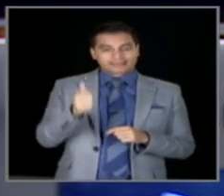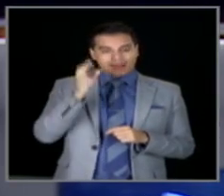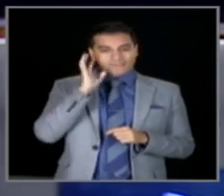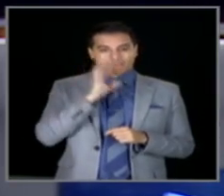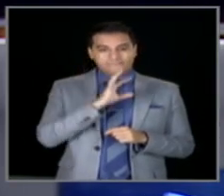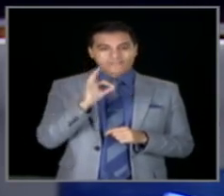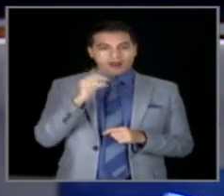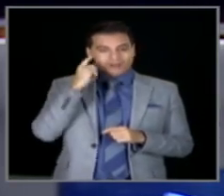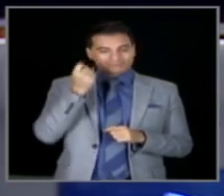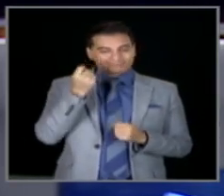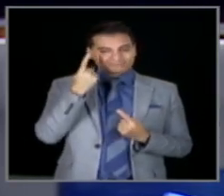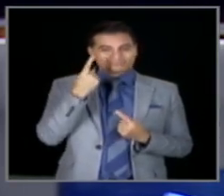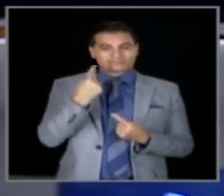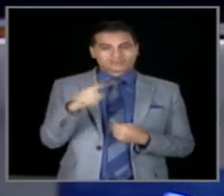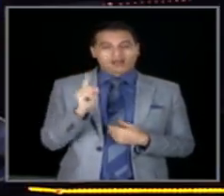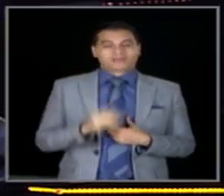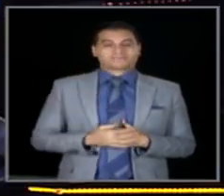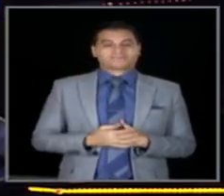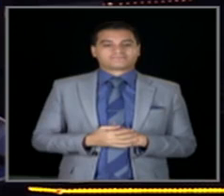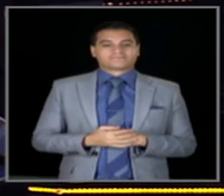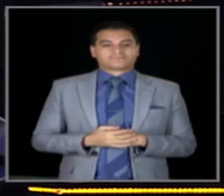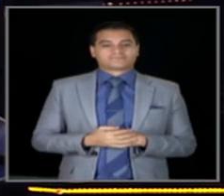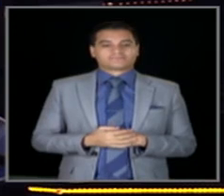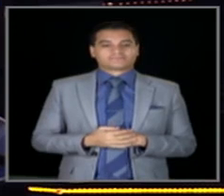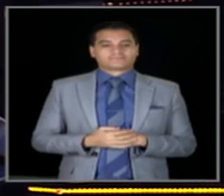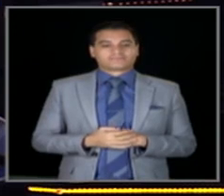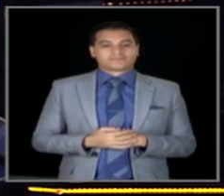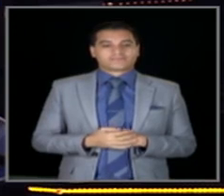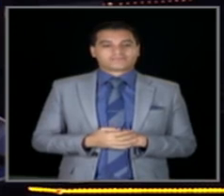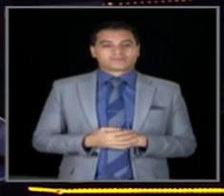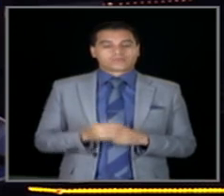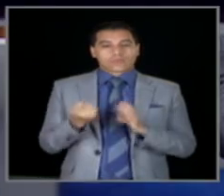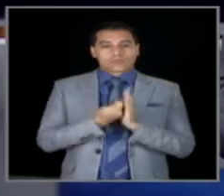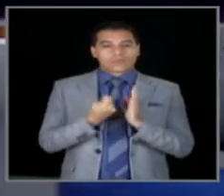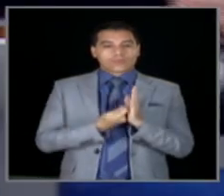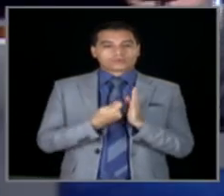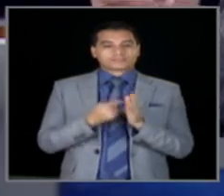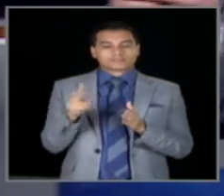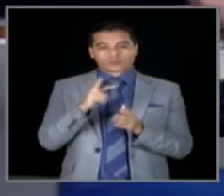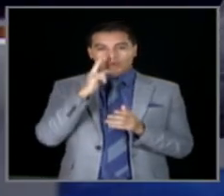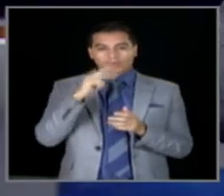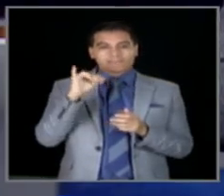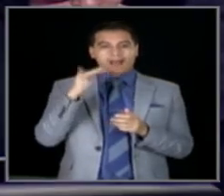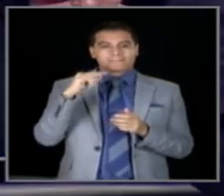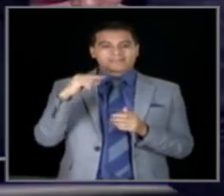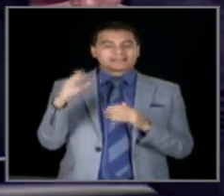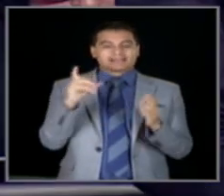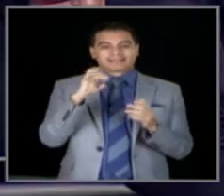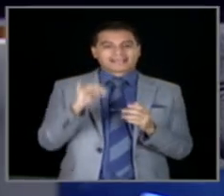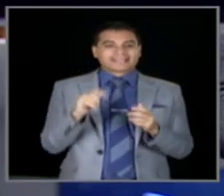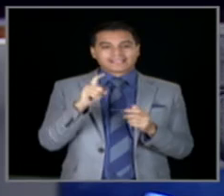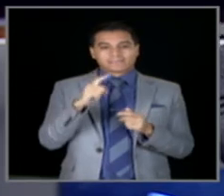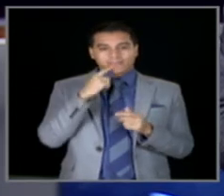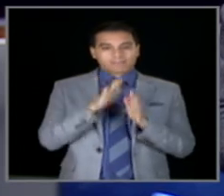كان لازم تتخمن صح. عبد الناصر. وصيتي، انتوا الاتنين قلتوا محمد نجيب، وهو